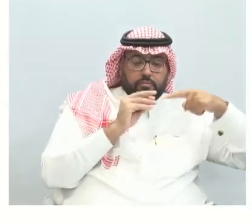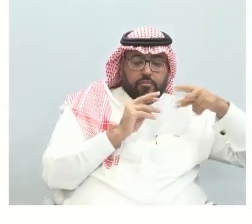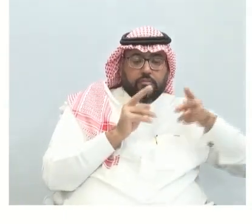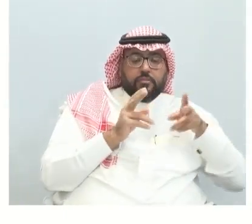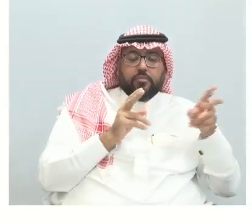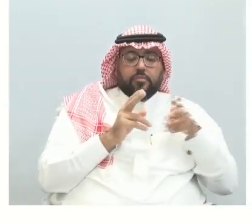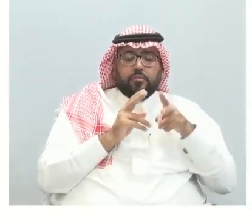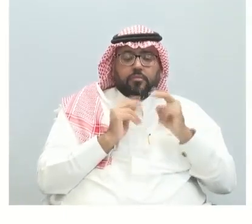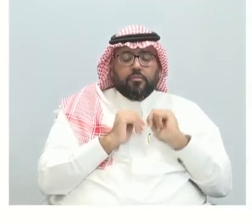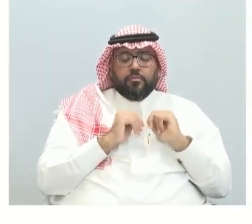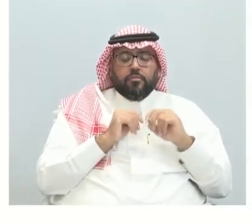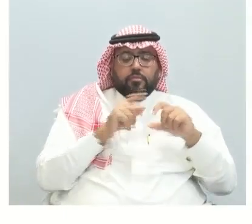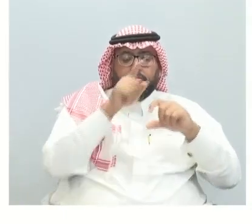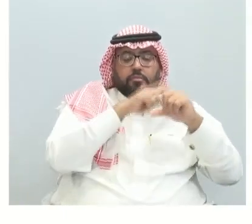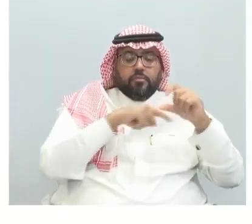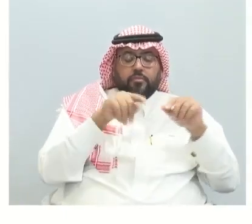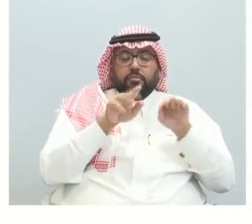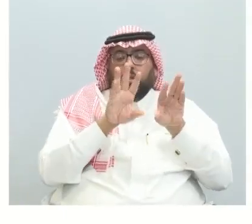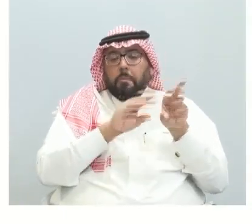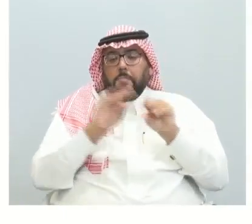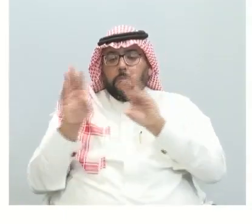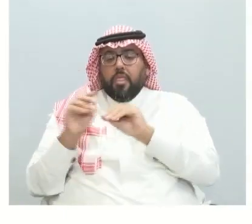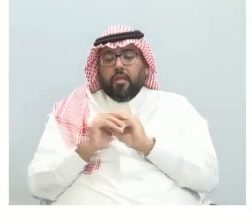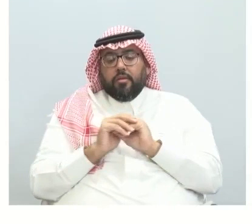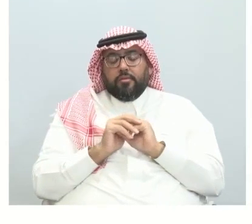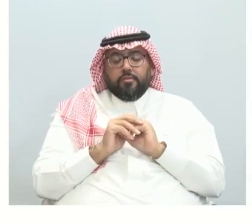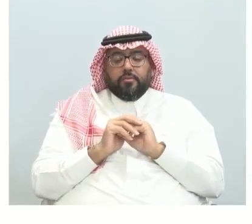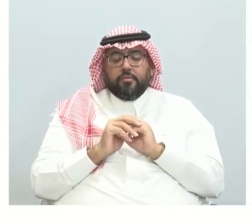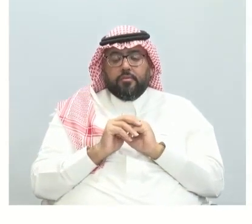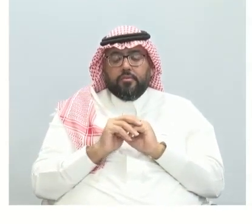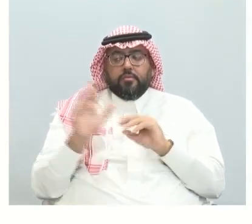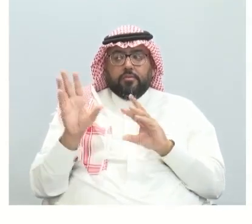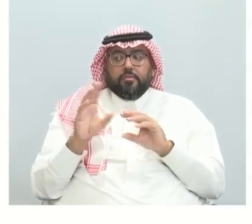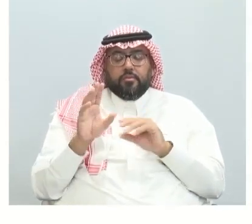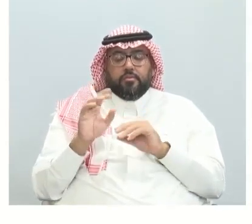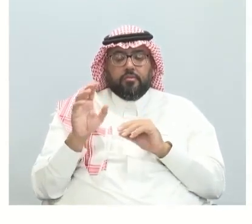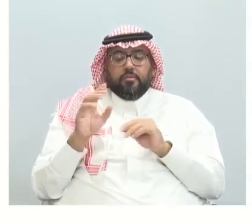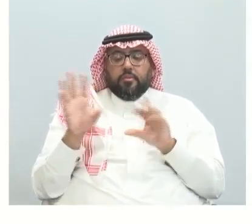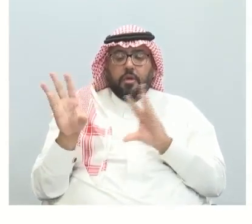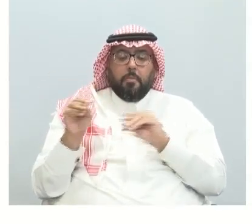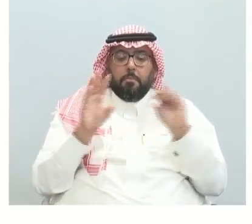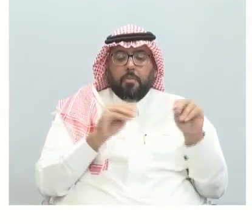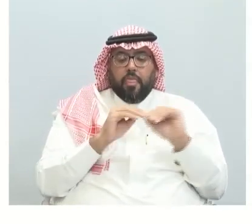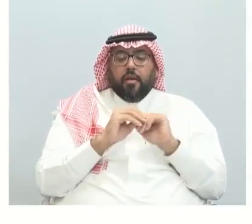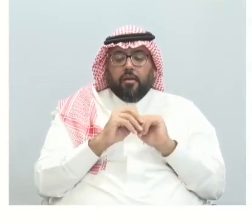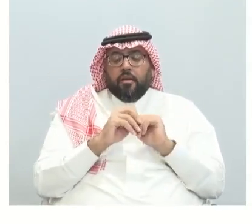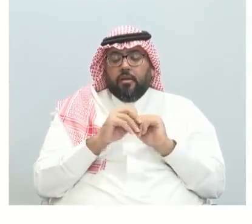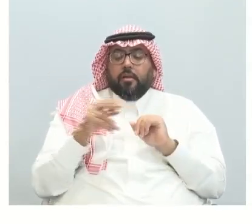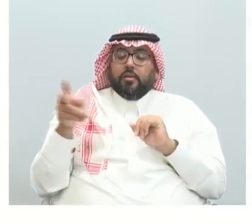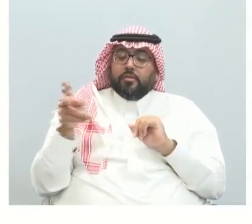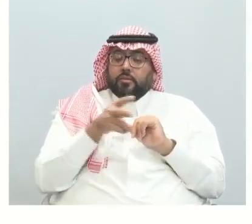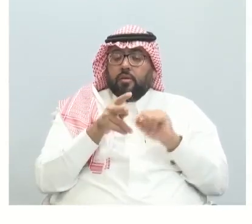الثانيه ناقص الاشاره الثالثه يلا يا ابطال الاولى ام الثانيه ام الثالثه